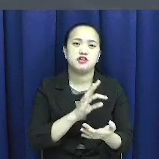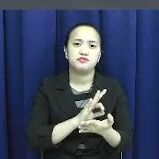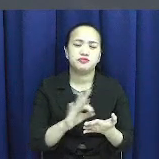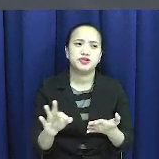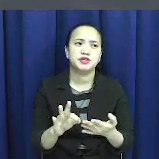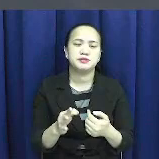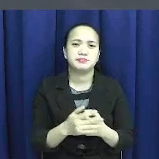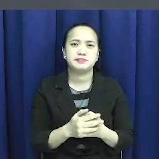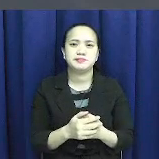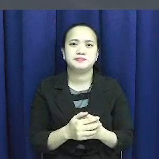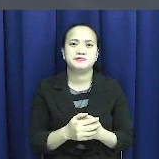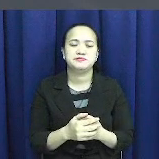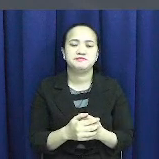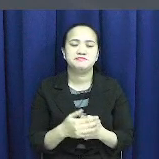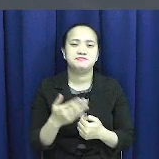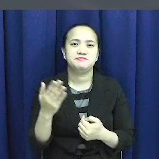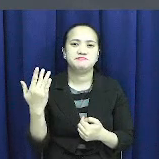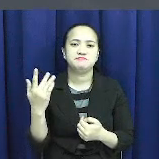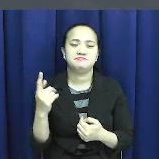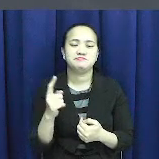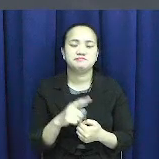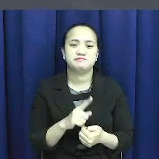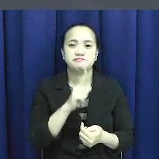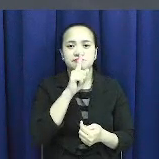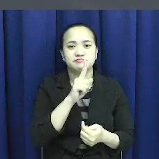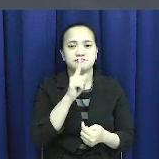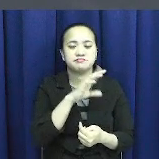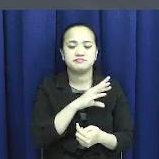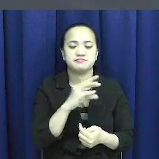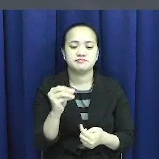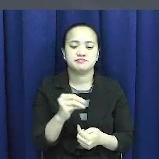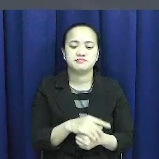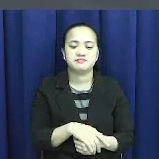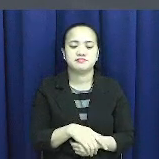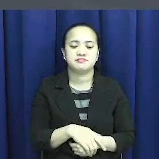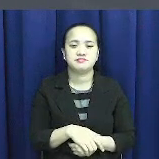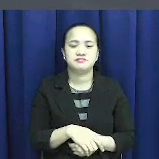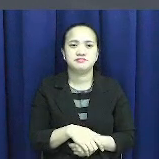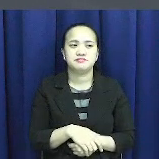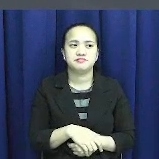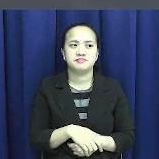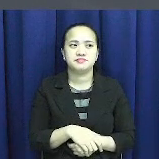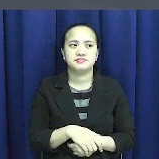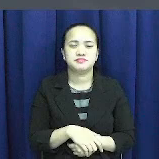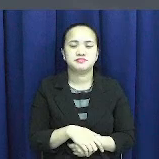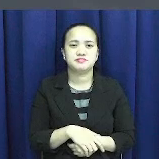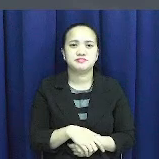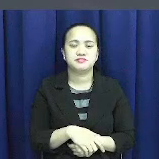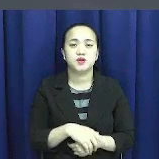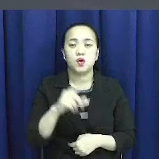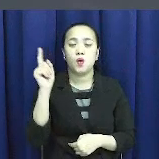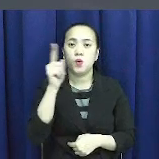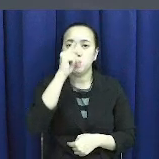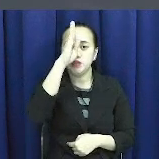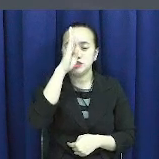tao, pambira itong tao na ito. Sino ba ito para magpatawad ng kasalanan? Wala namang pwede magpatawad ng kasalanan, maliban lang sa Diyos.